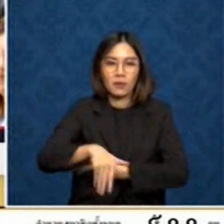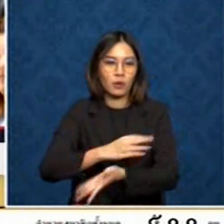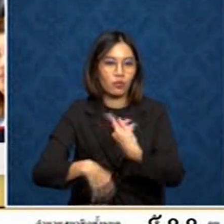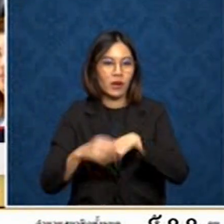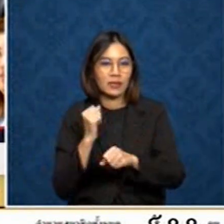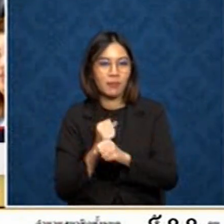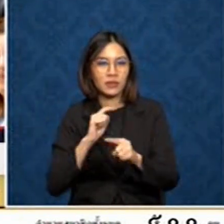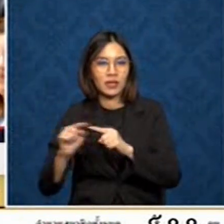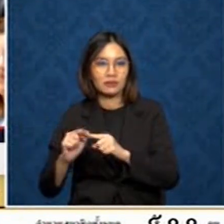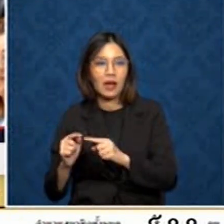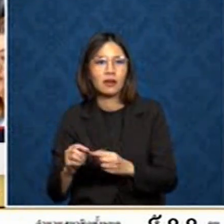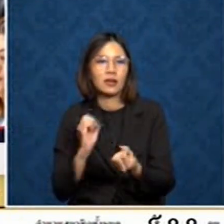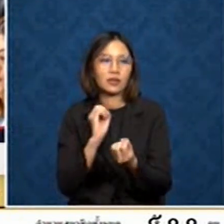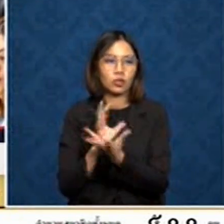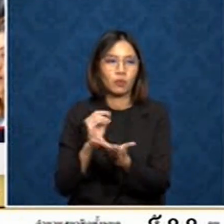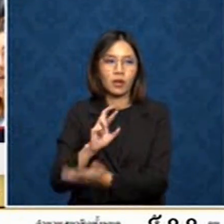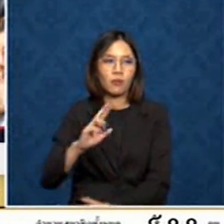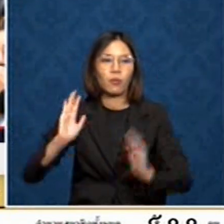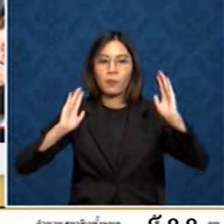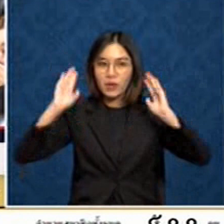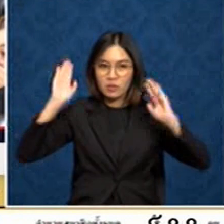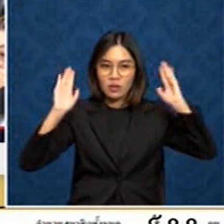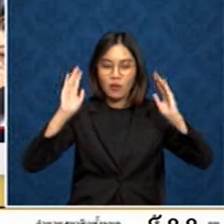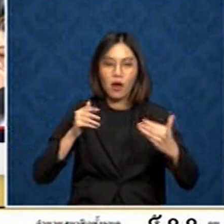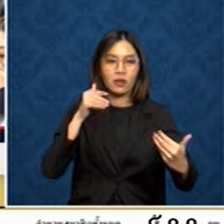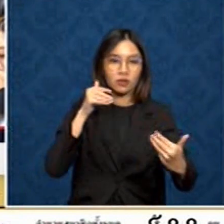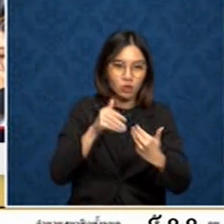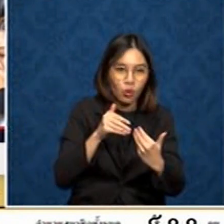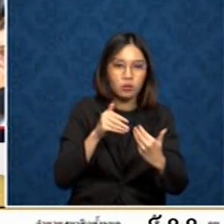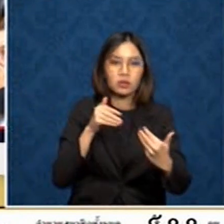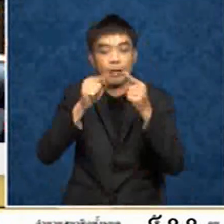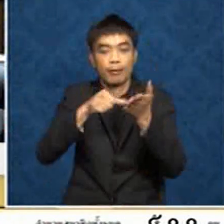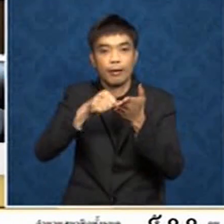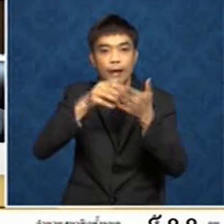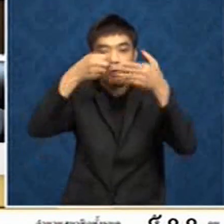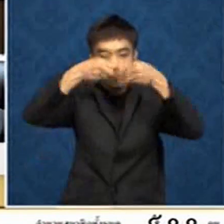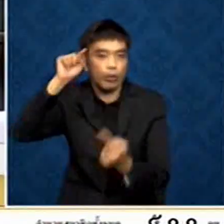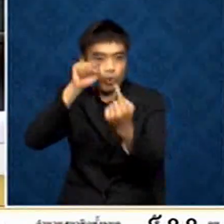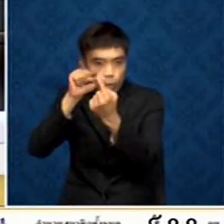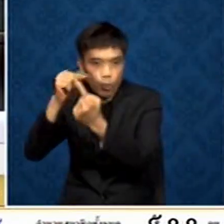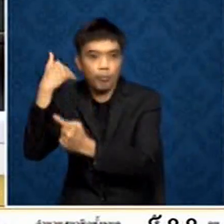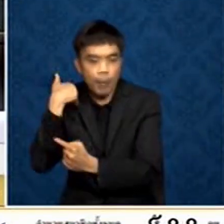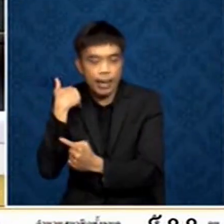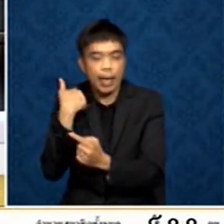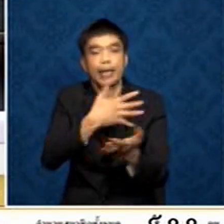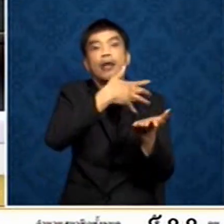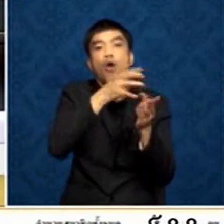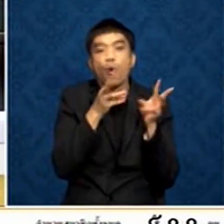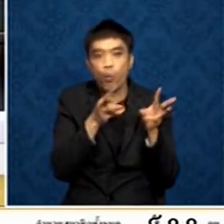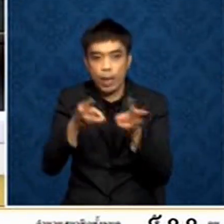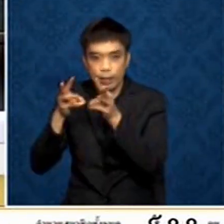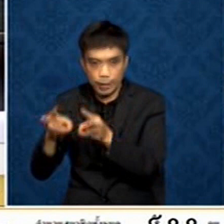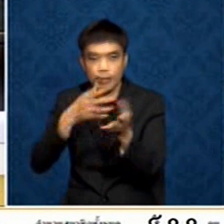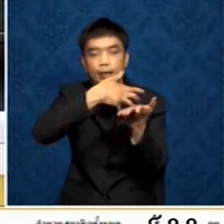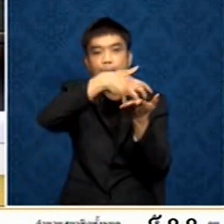บริบทความมั่นคงที่ประเทศกำลังเผชิญครับทำให้นายสุทินคลังแสงท่านรัฐมนตรีว่าการกระทรวงกลาโหมชี้แจงในประเด็นในเรื่องของ